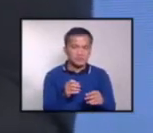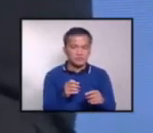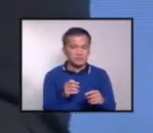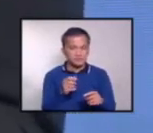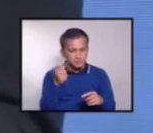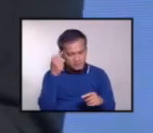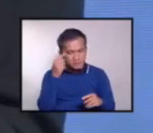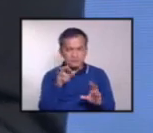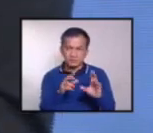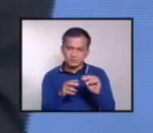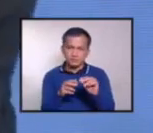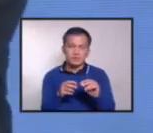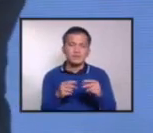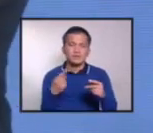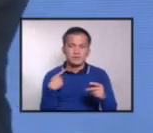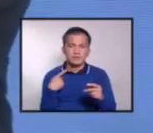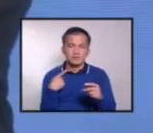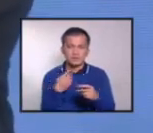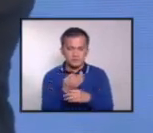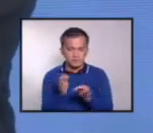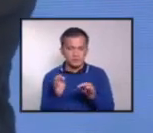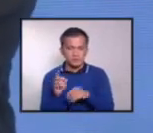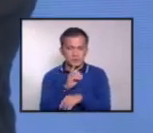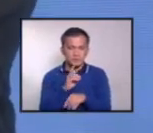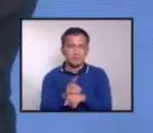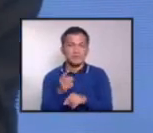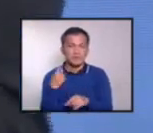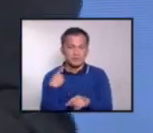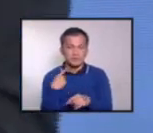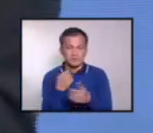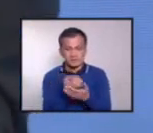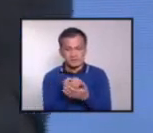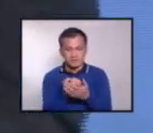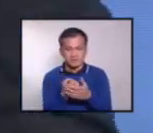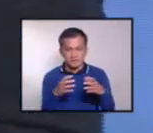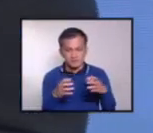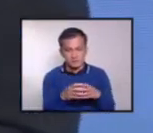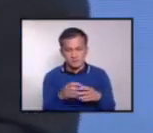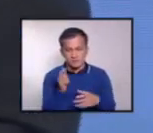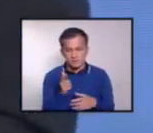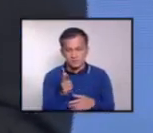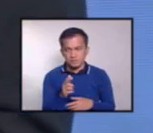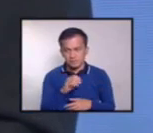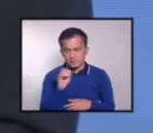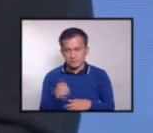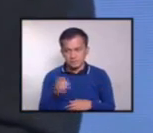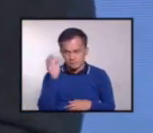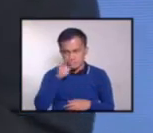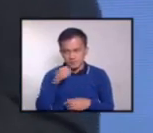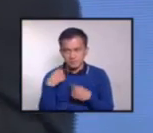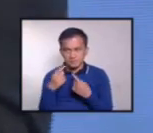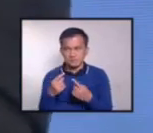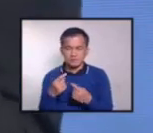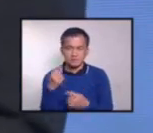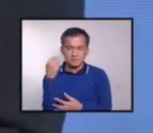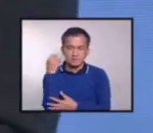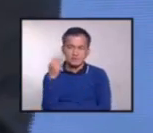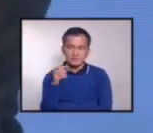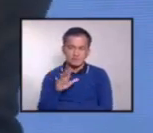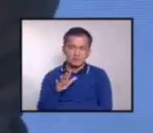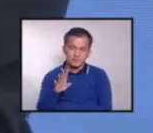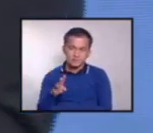Yung kalayaan ay may economic component. And kung 20% ng mga Pilipino hanggang ngayon ay mahirap,